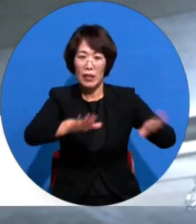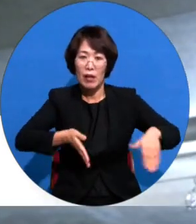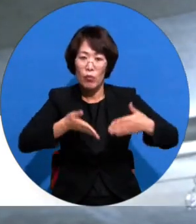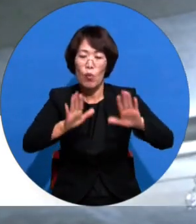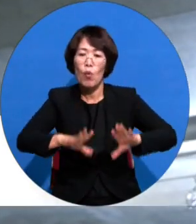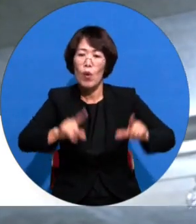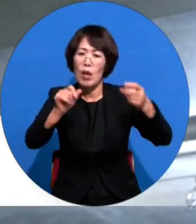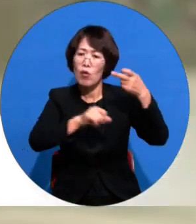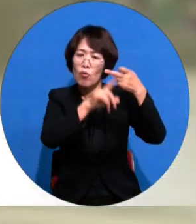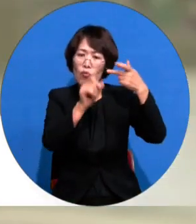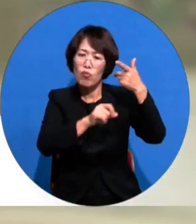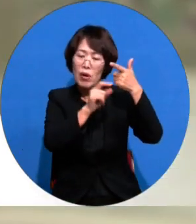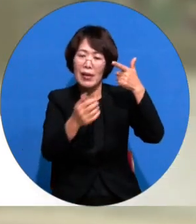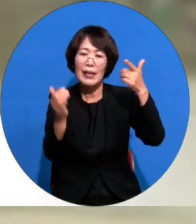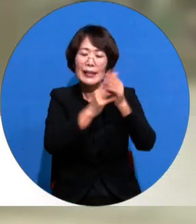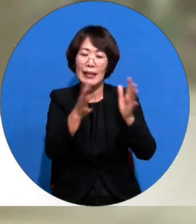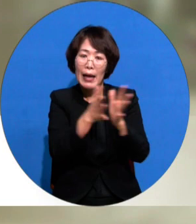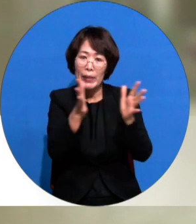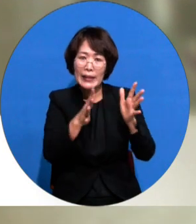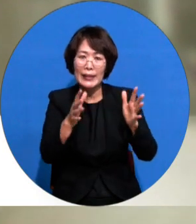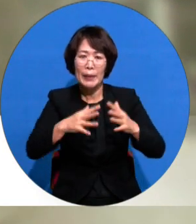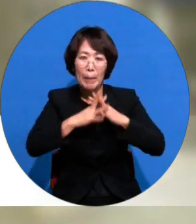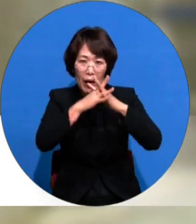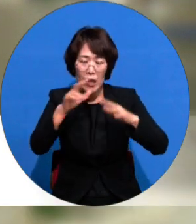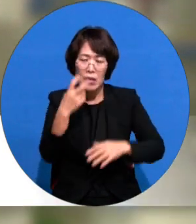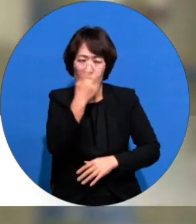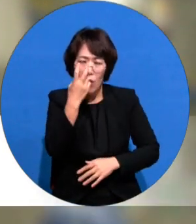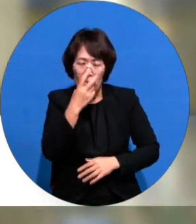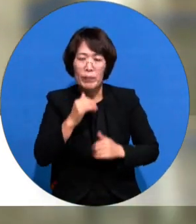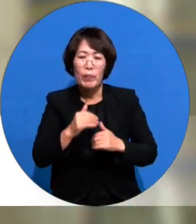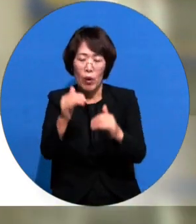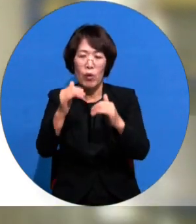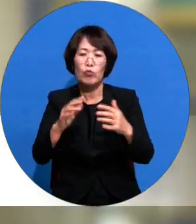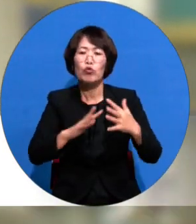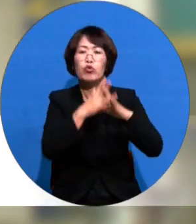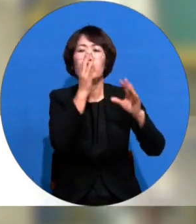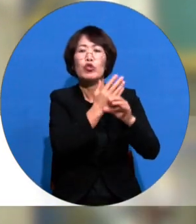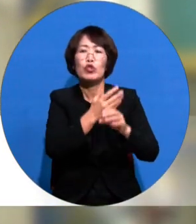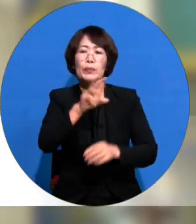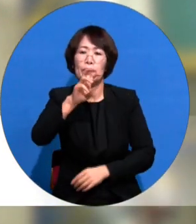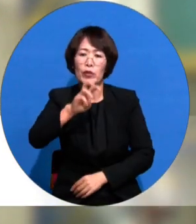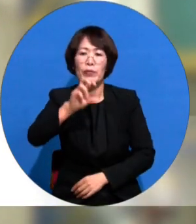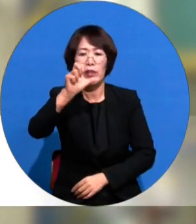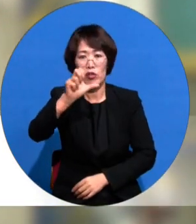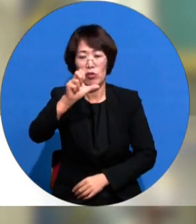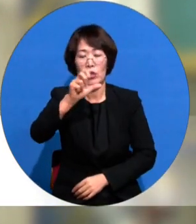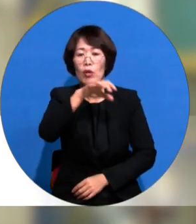올해 상반기에 공동주택 품질 점검으로 공사 중인 35개 단지에 대해